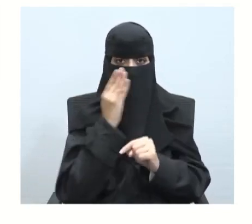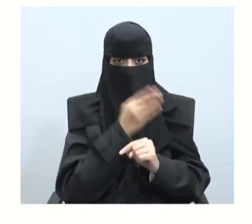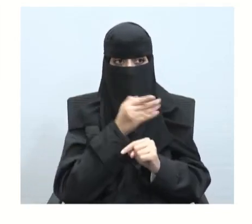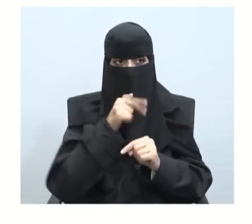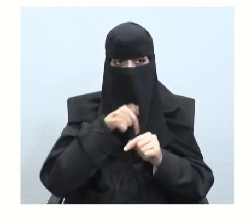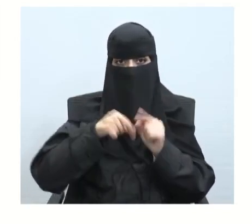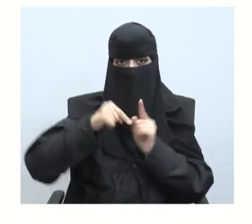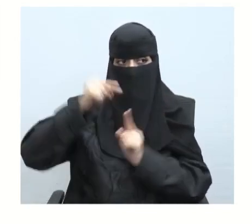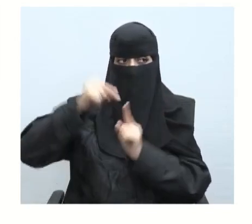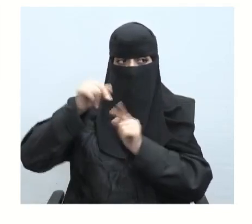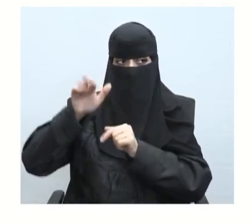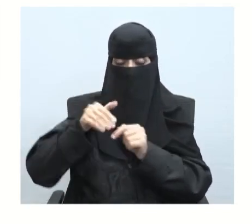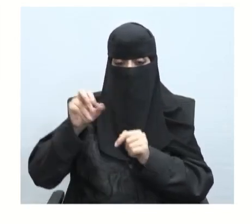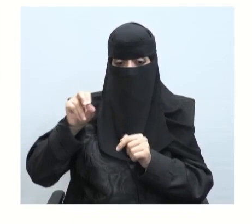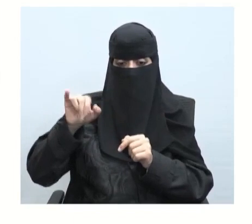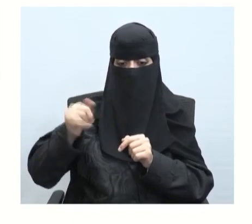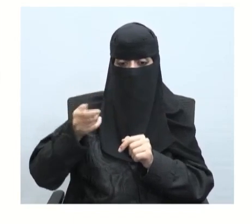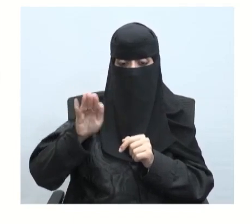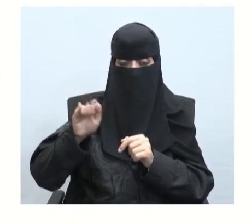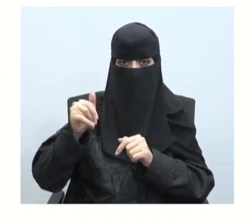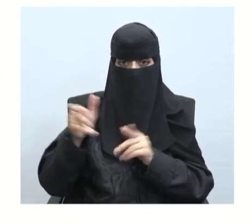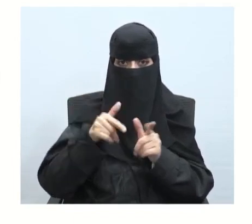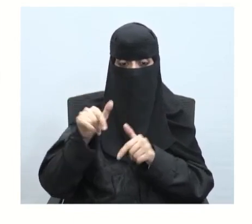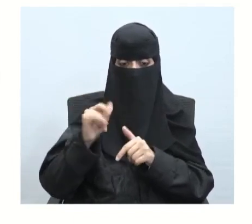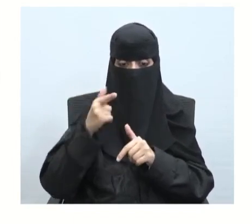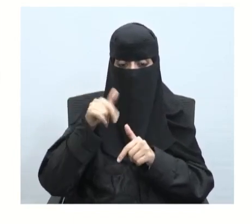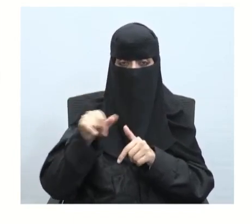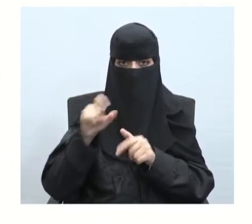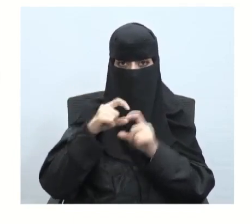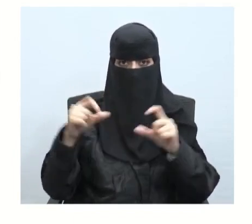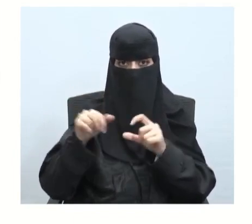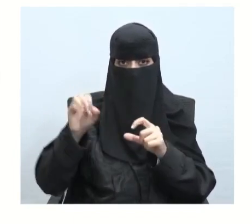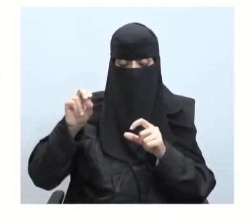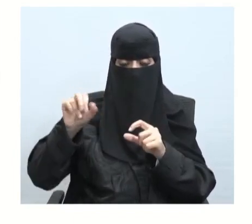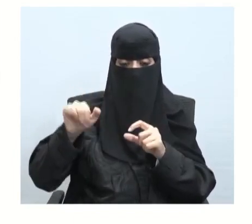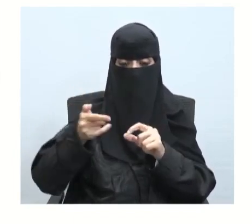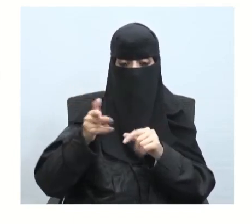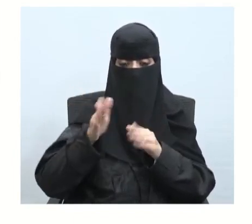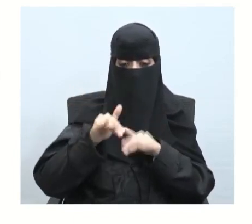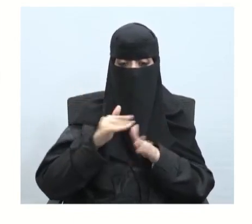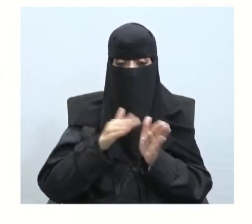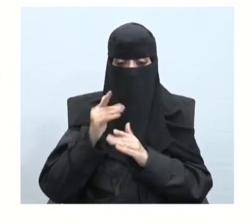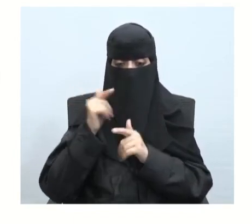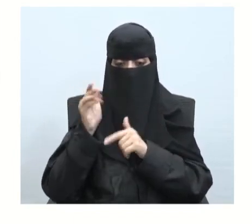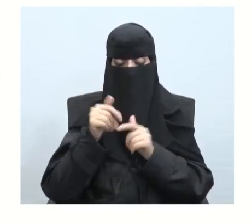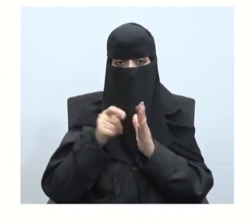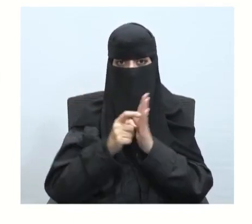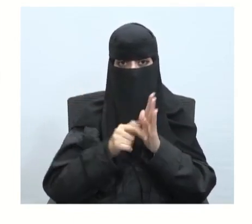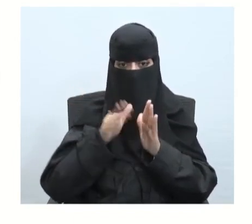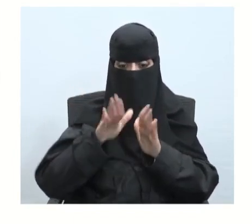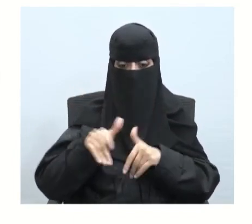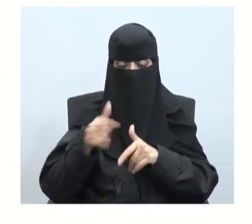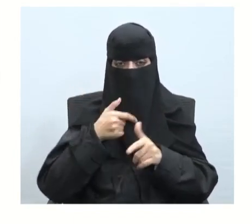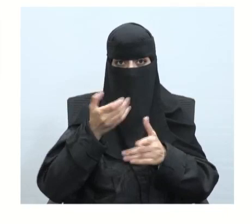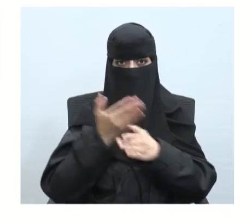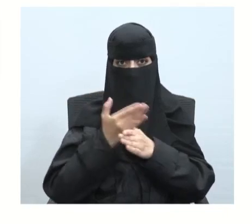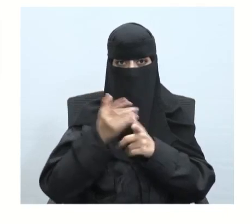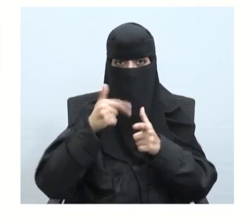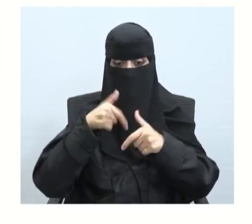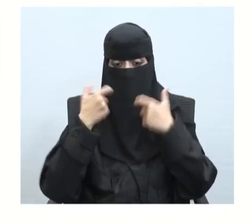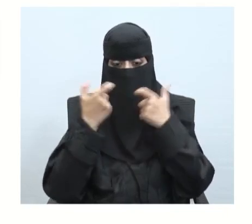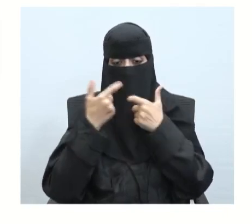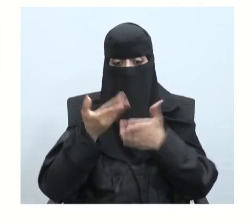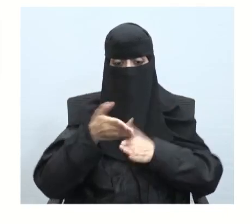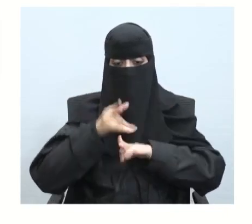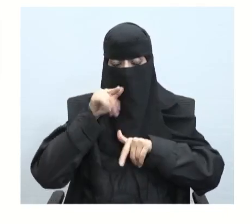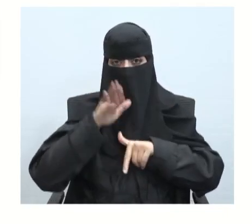متجهه وقياسي ماخوذه ايضا من ماذا من كلمه قياسيه ايضا بالوحده بشروط الوجود والعوامل احرص